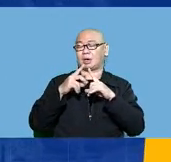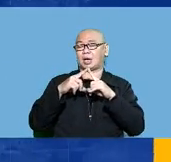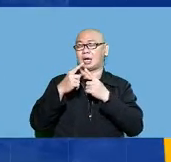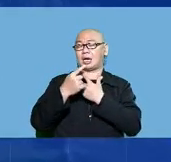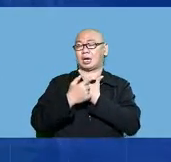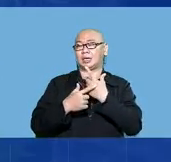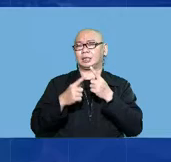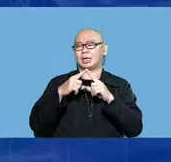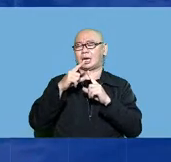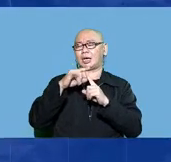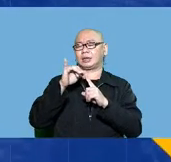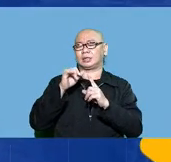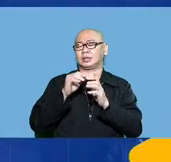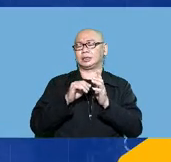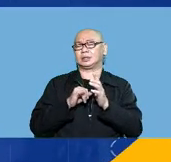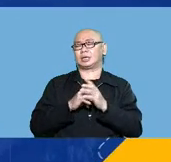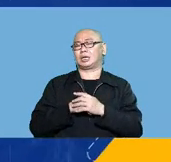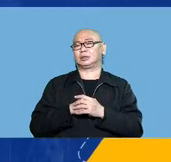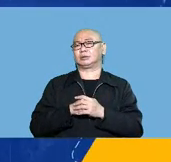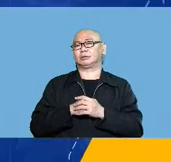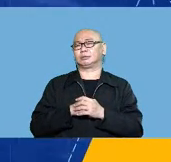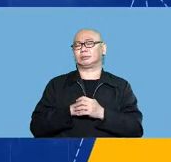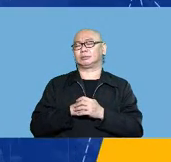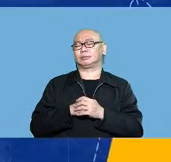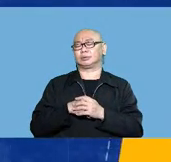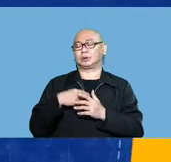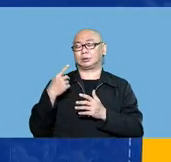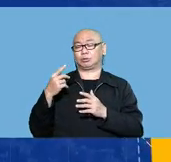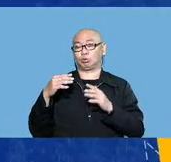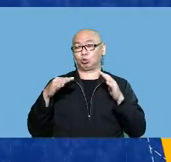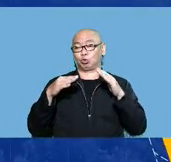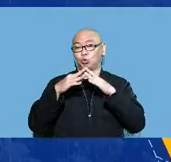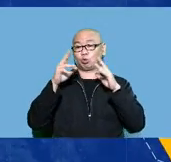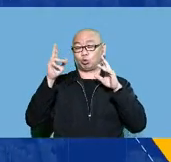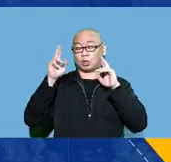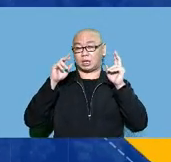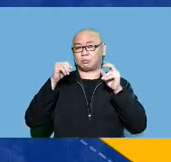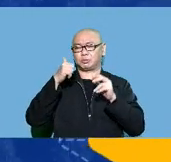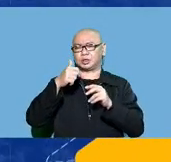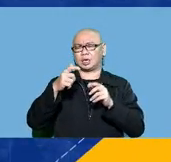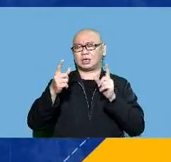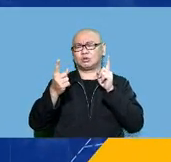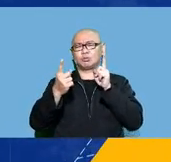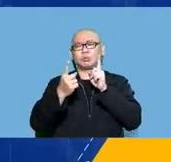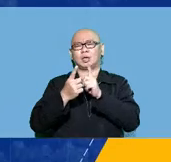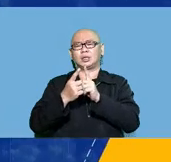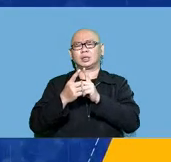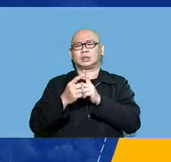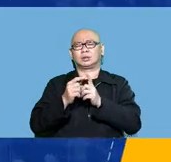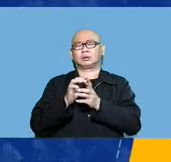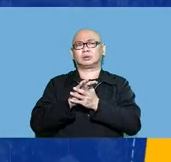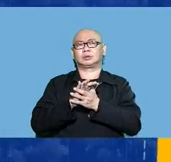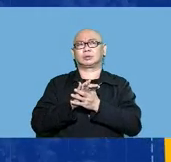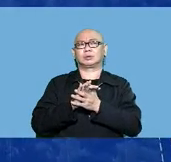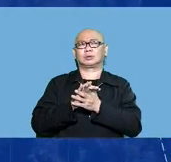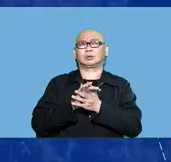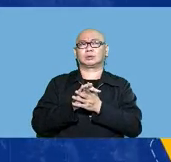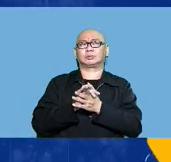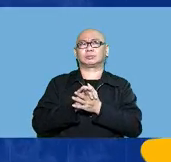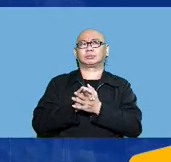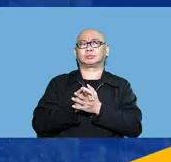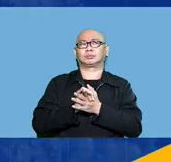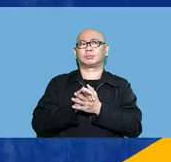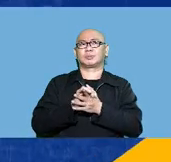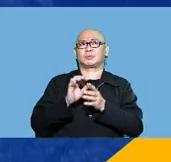upaya konservasinya. Di Gunung Ungaran, kita masih bisa menjumpai kearifan lokal grebek alas susuk wangan